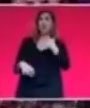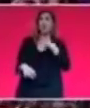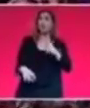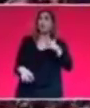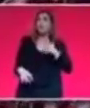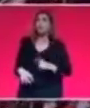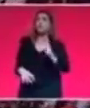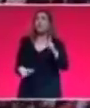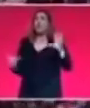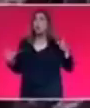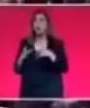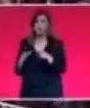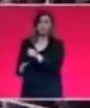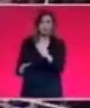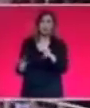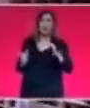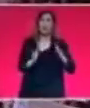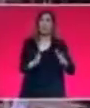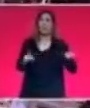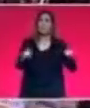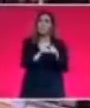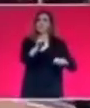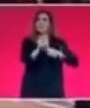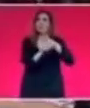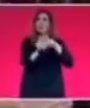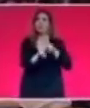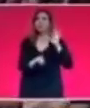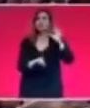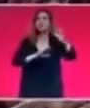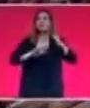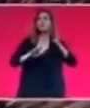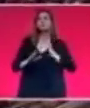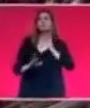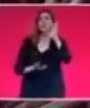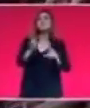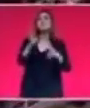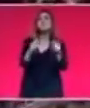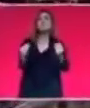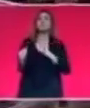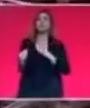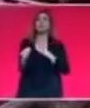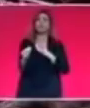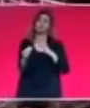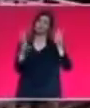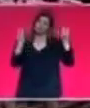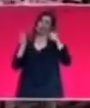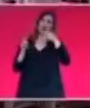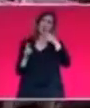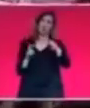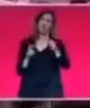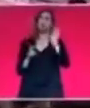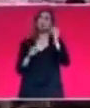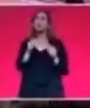ίδια πλευρά, στον κοινό αγώνα, μαζί με τους πολλούς, όπως λέει και το σύνθημα της συγκέντρωσής μας, για ένα καλύτερο